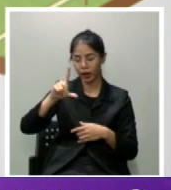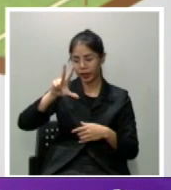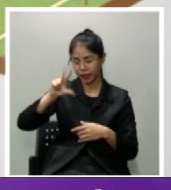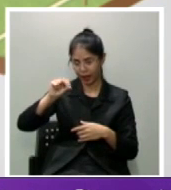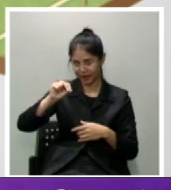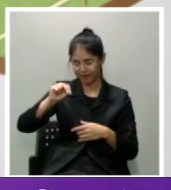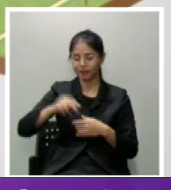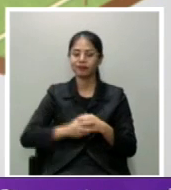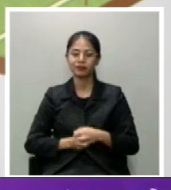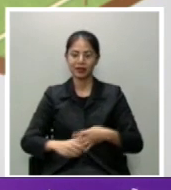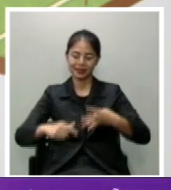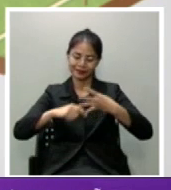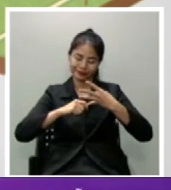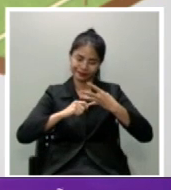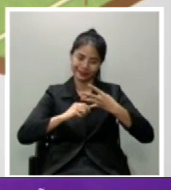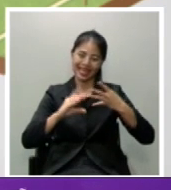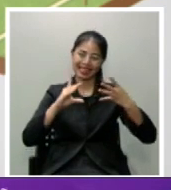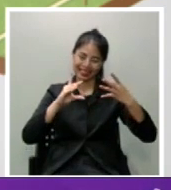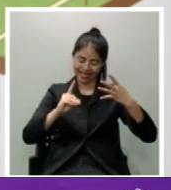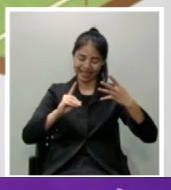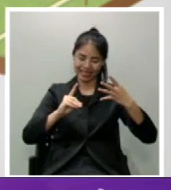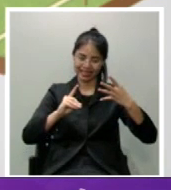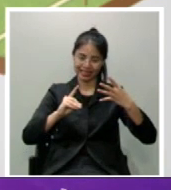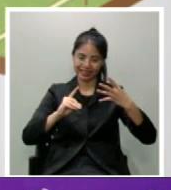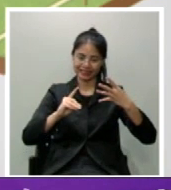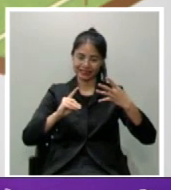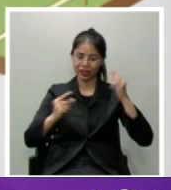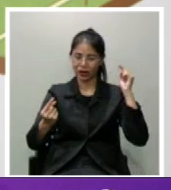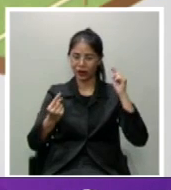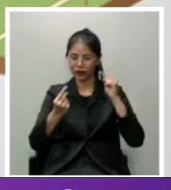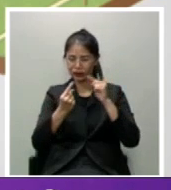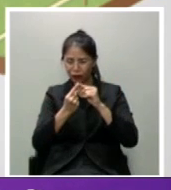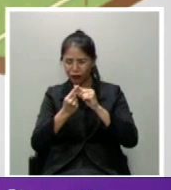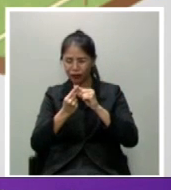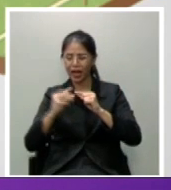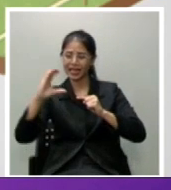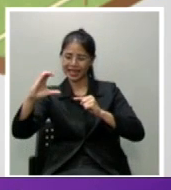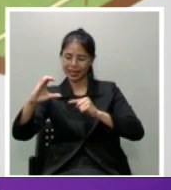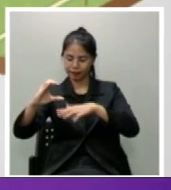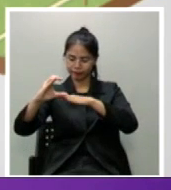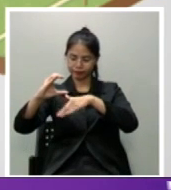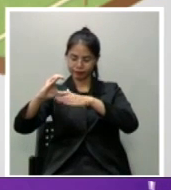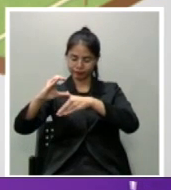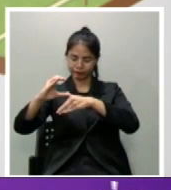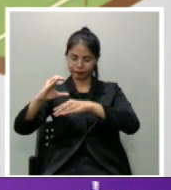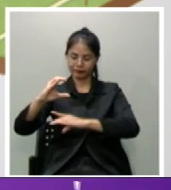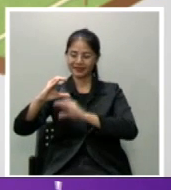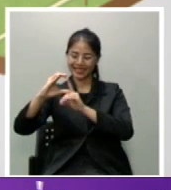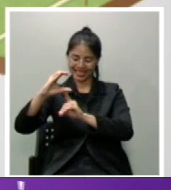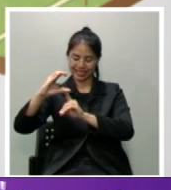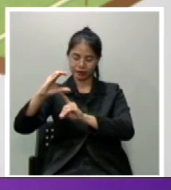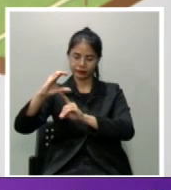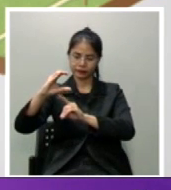130ไร่และโซนสุดท้ายโซนดีอยู่หลังที่ดินแปลงโซน4เราเรียกว่าโ